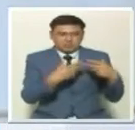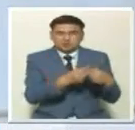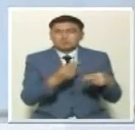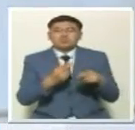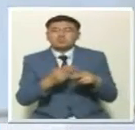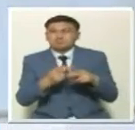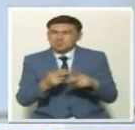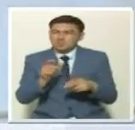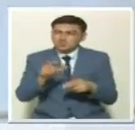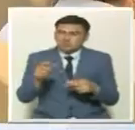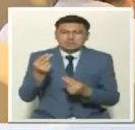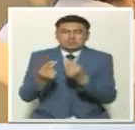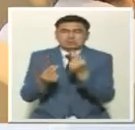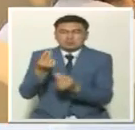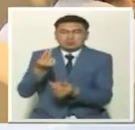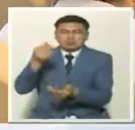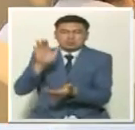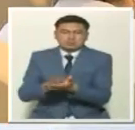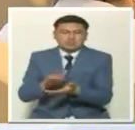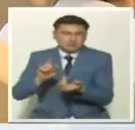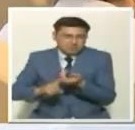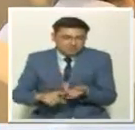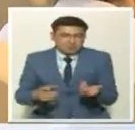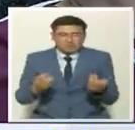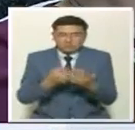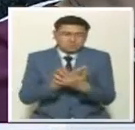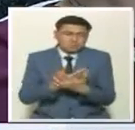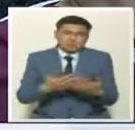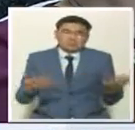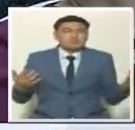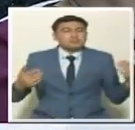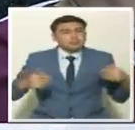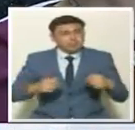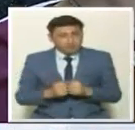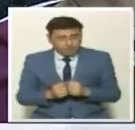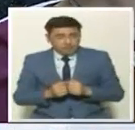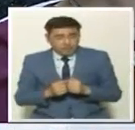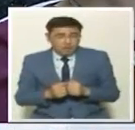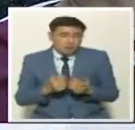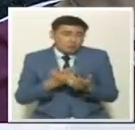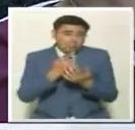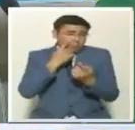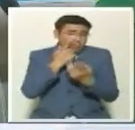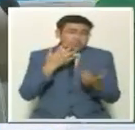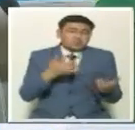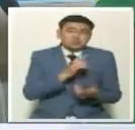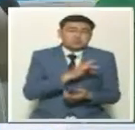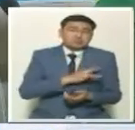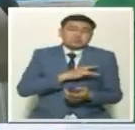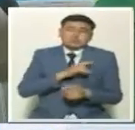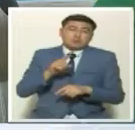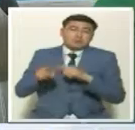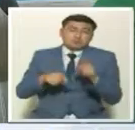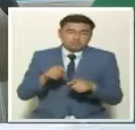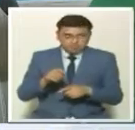осы проблемаларды билік басындағылар назарға алса деген ойларын тілге тиек етті. Аналардың сан түрлі сауалын тыңдаған мәжілісмен Наталья